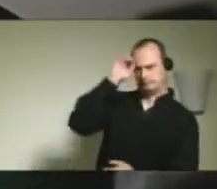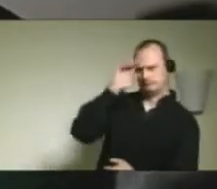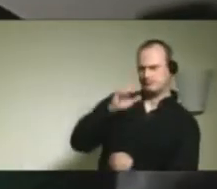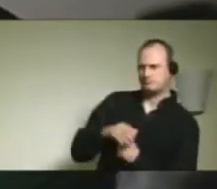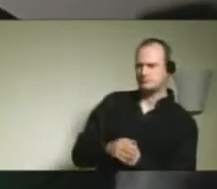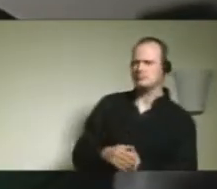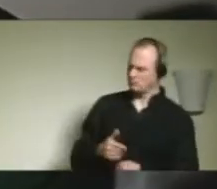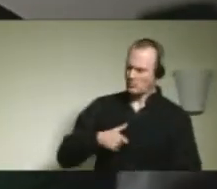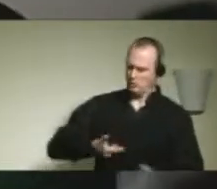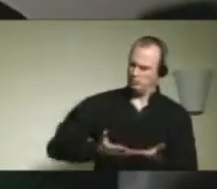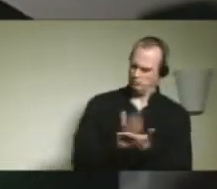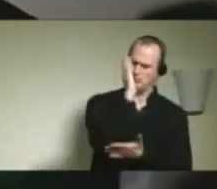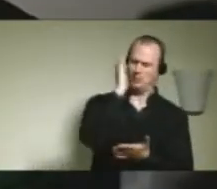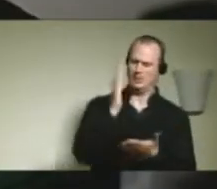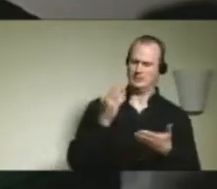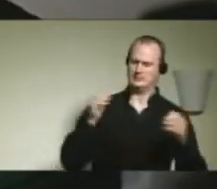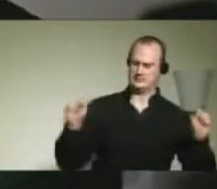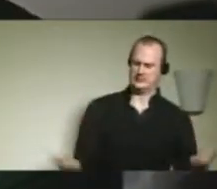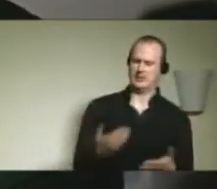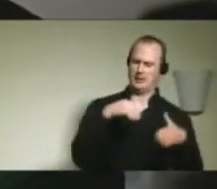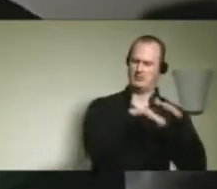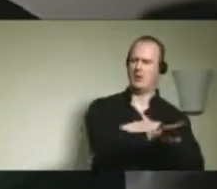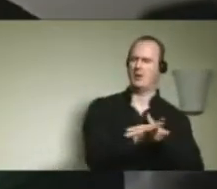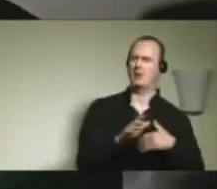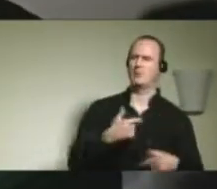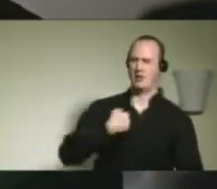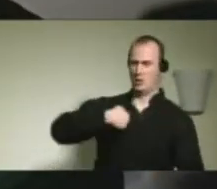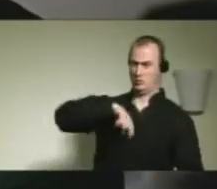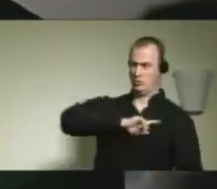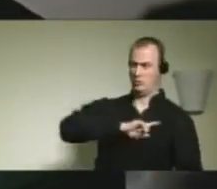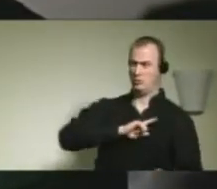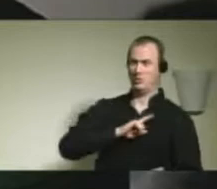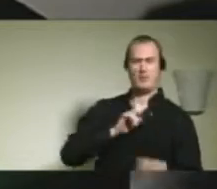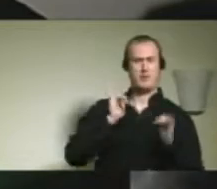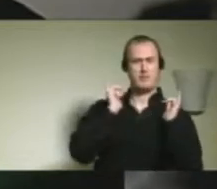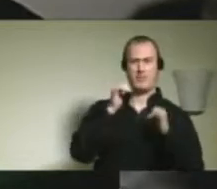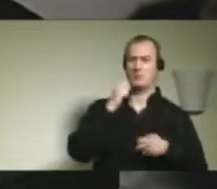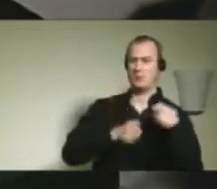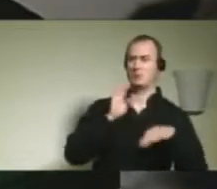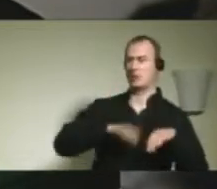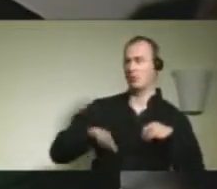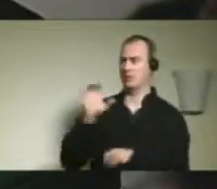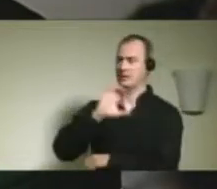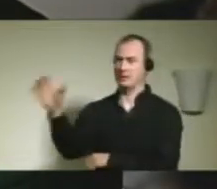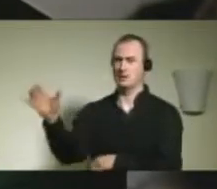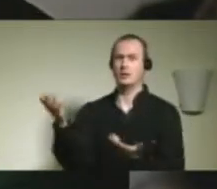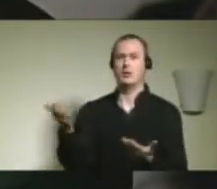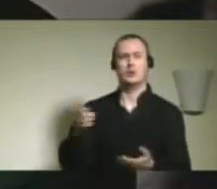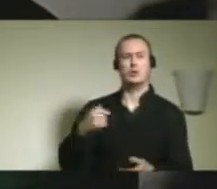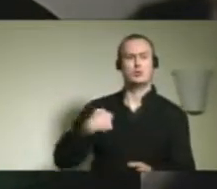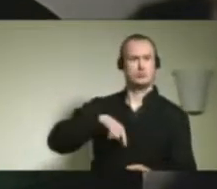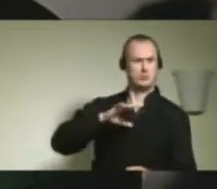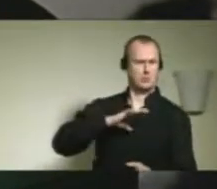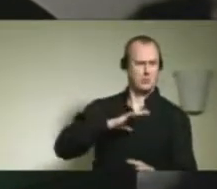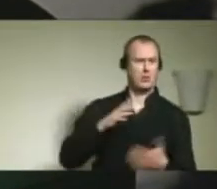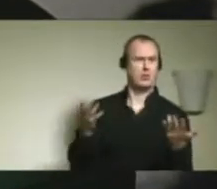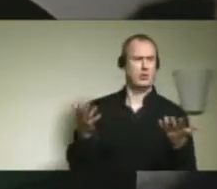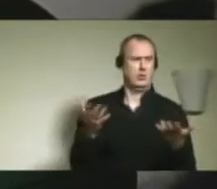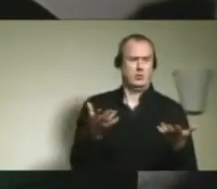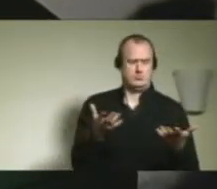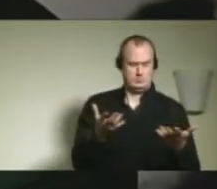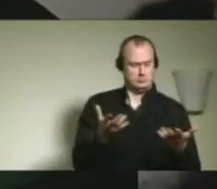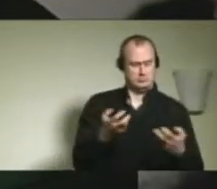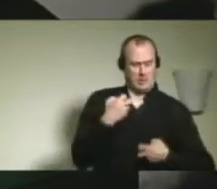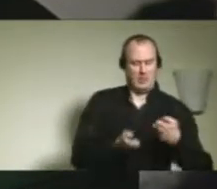banque. Mais on a le même problème qu'au Canada, avec la résistance des administrateurs des postes. Nous, on essaie